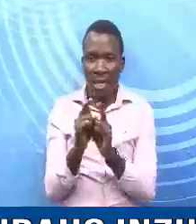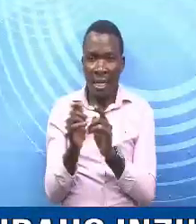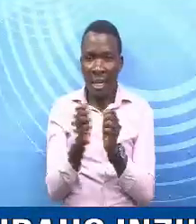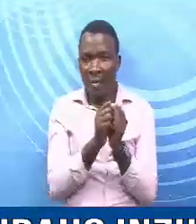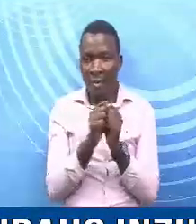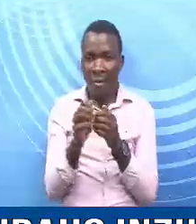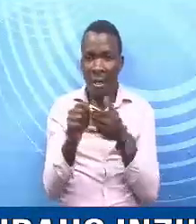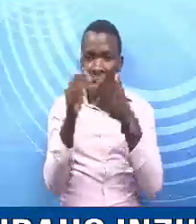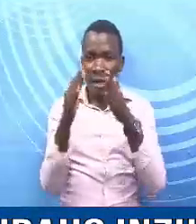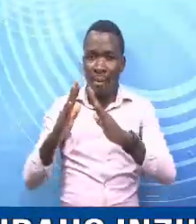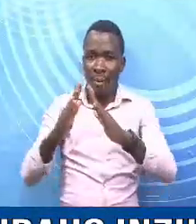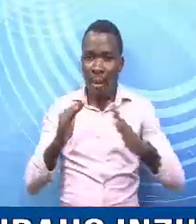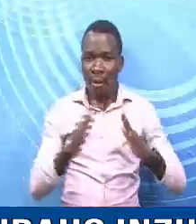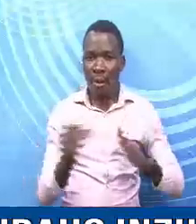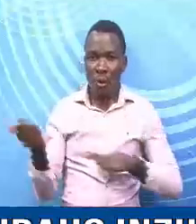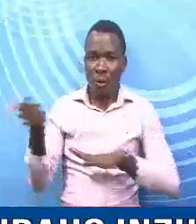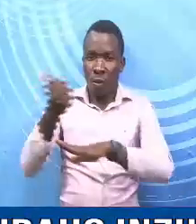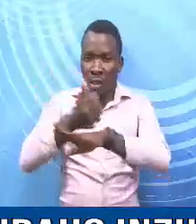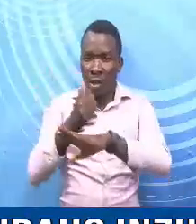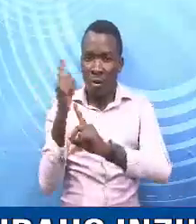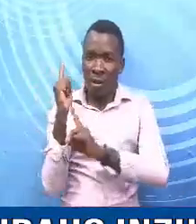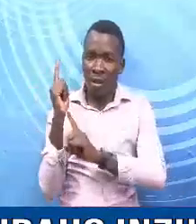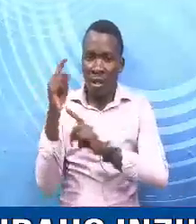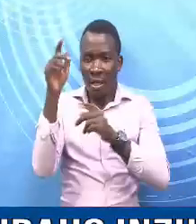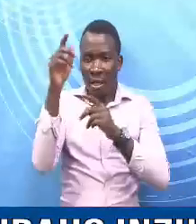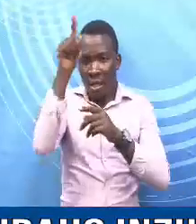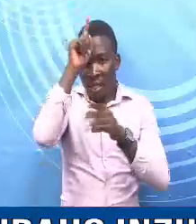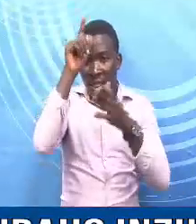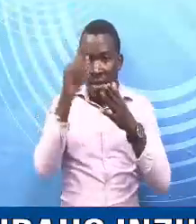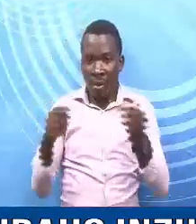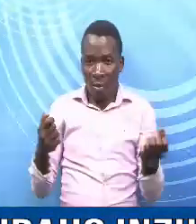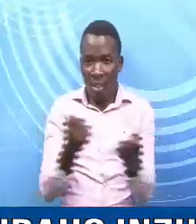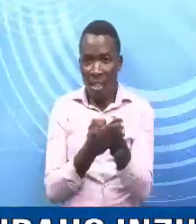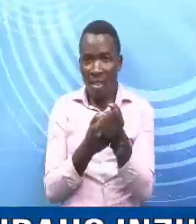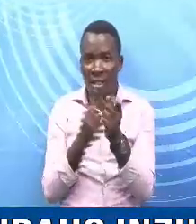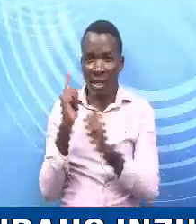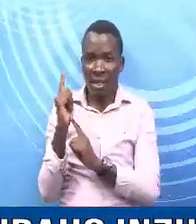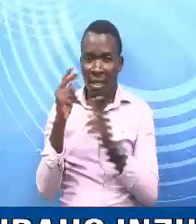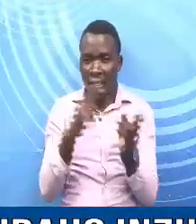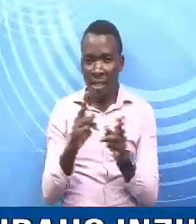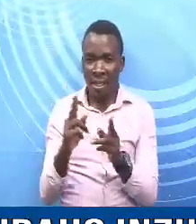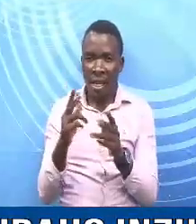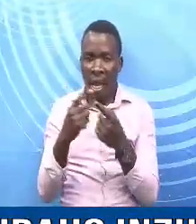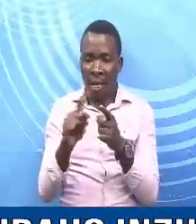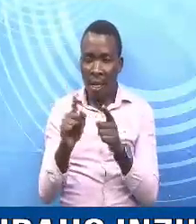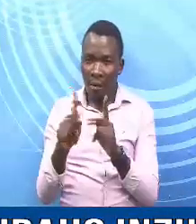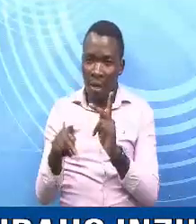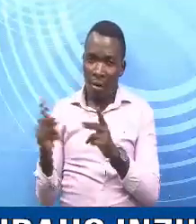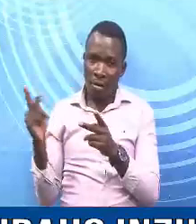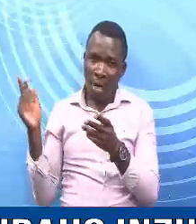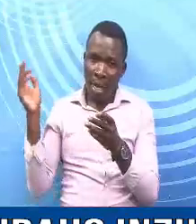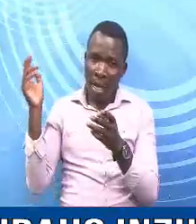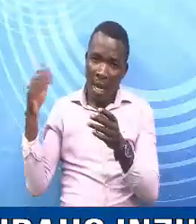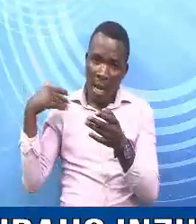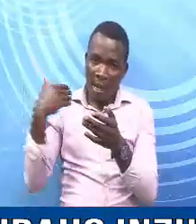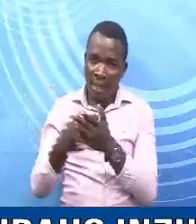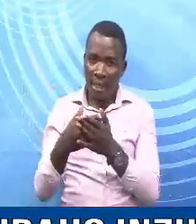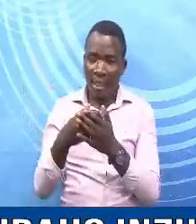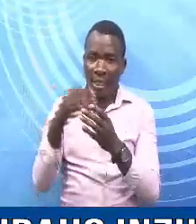b'imidugudu dushyiraho n'irondo ry'abaturage ryunganira irondo rya Kimisagara naho rero abageze mu maboko yari ubwo byo babona ni procedure y'ubutabera